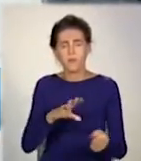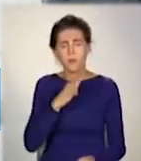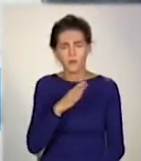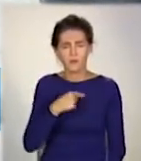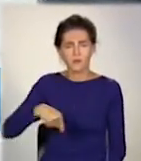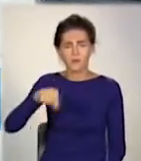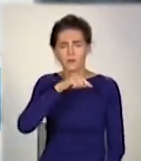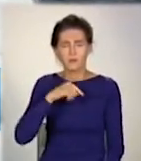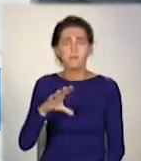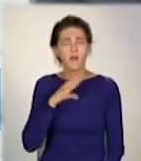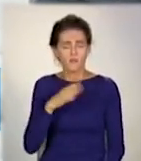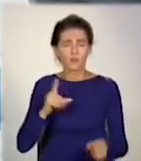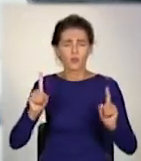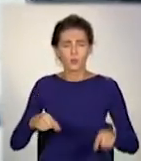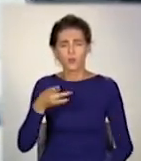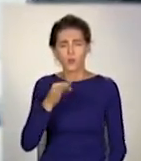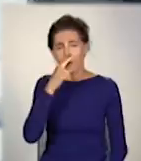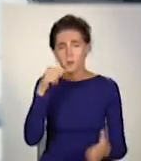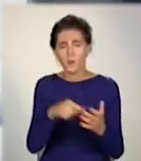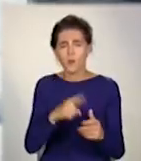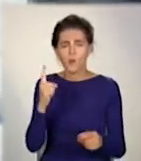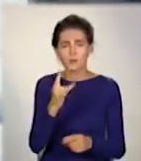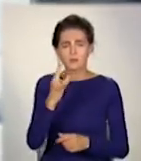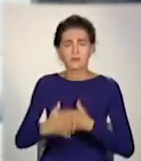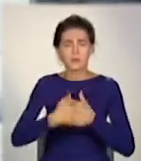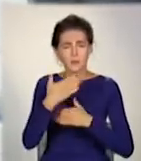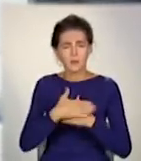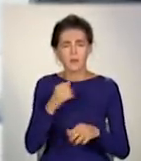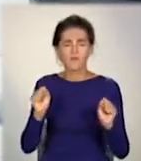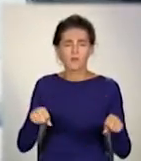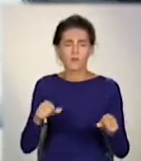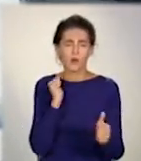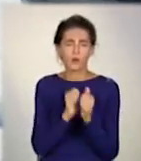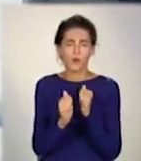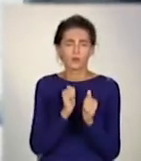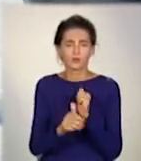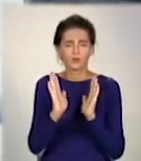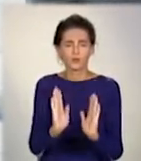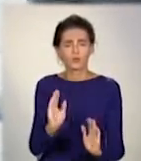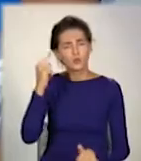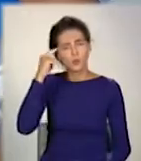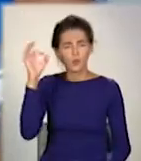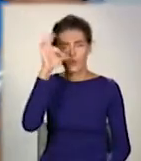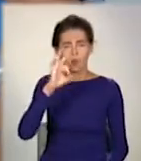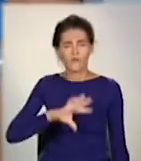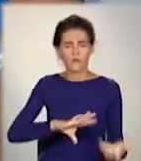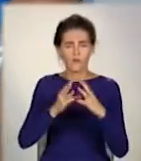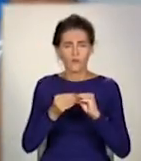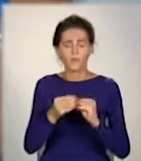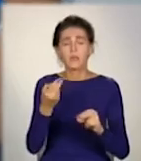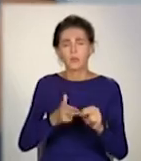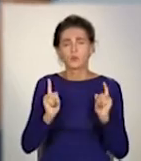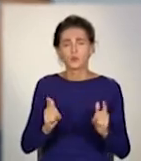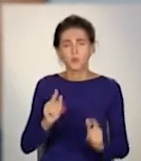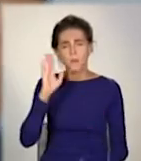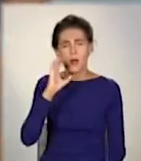не зовсім адекватний. А коли разок накажуть, вже кожен буде думати про наслідки. Із цим погоджується